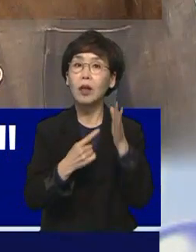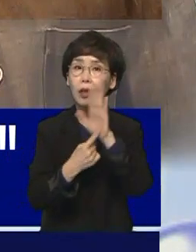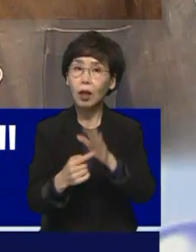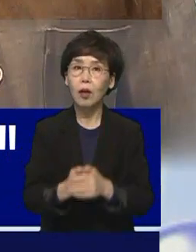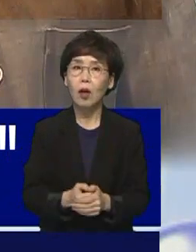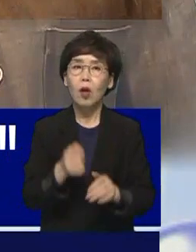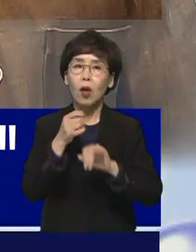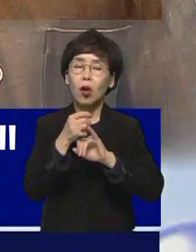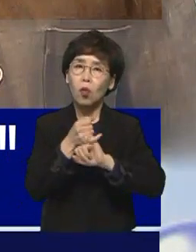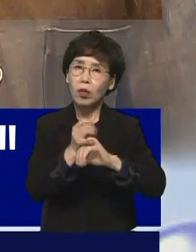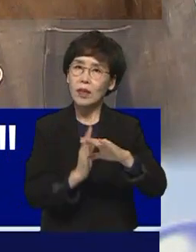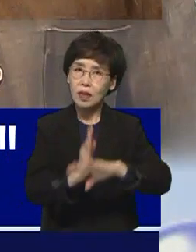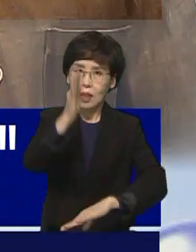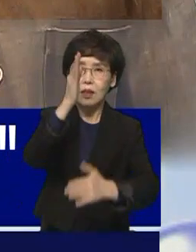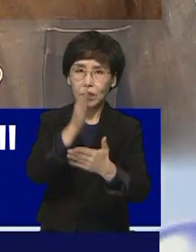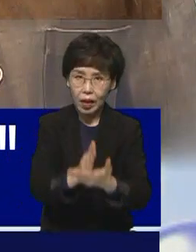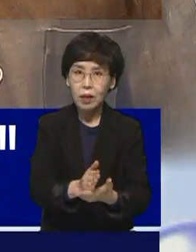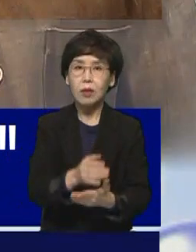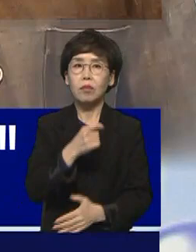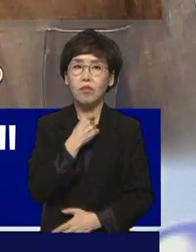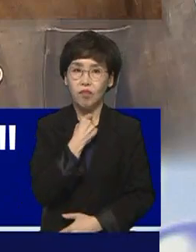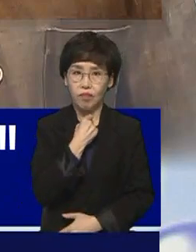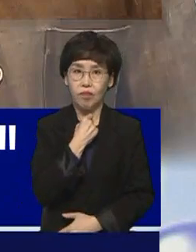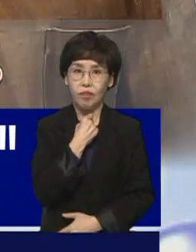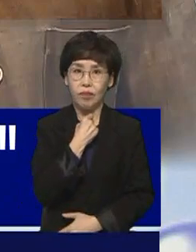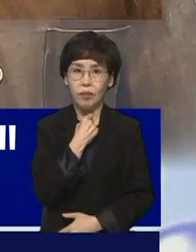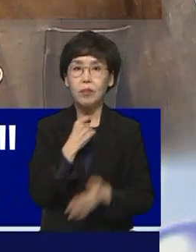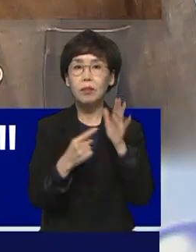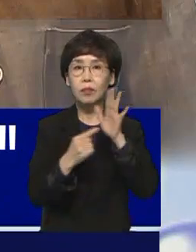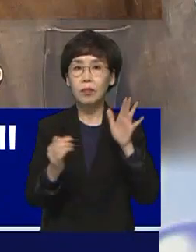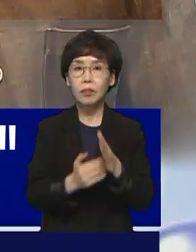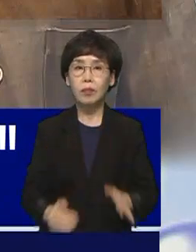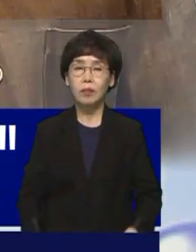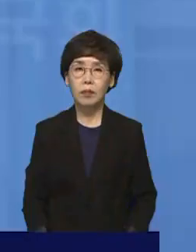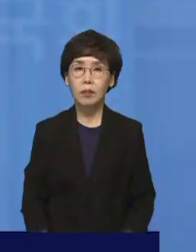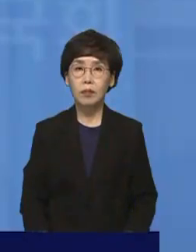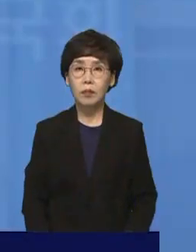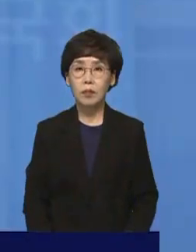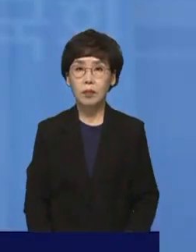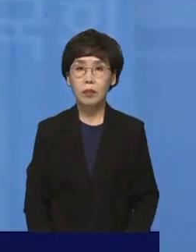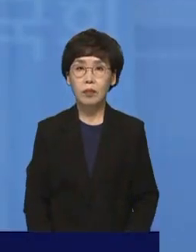부디 도를 넘지 않기를 바란다고 했습니다 기막힌 기자입니다